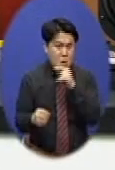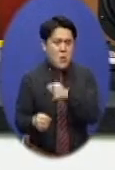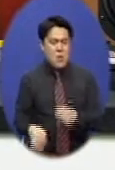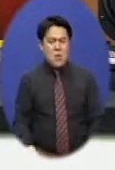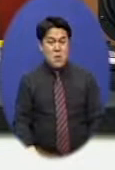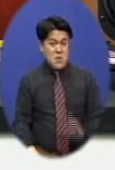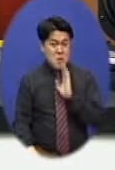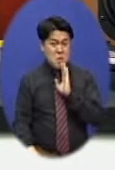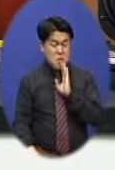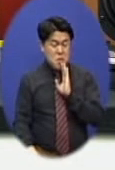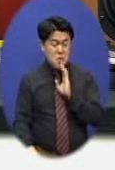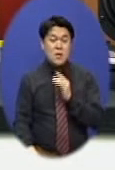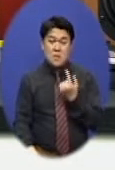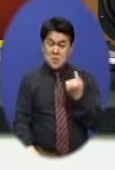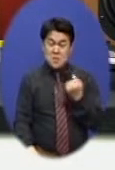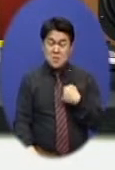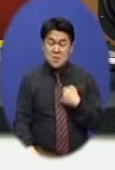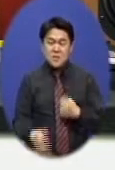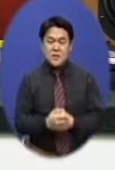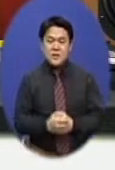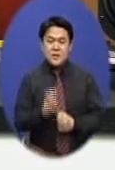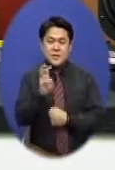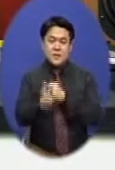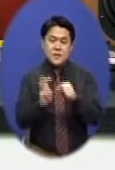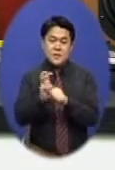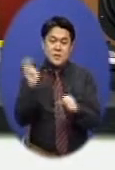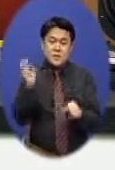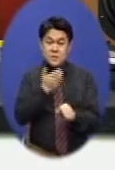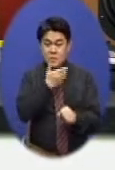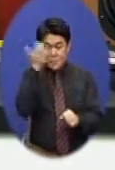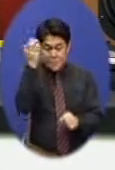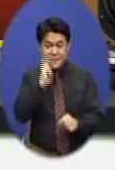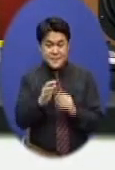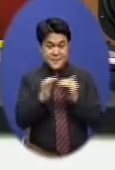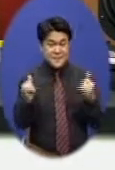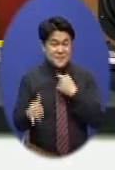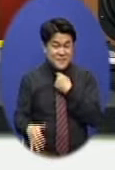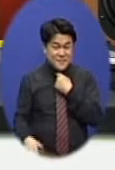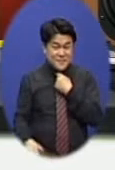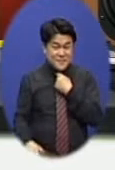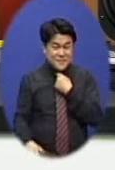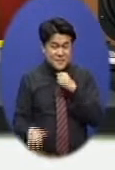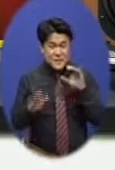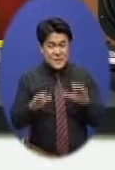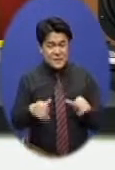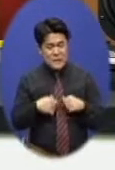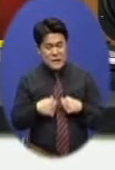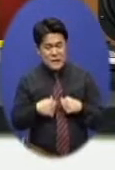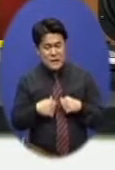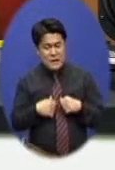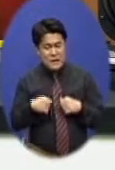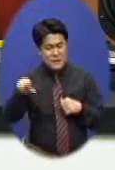네. 아니, 그래서 어머니 그 30년 전에 그니까 꿈이 가수셨는데 결국은 못해서 오늘